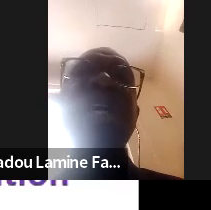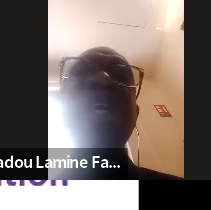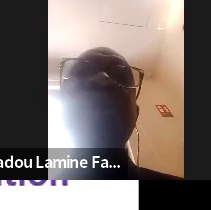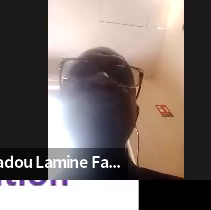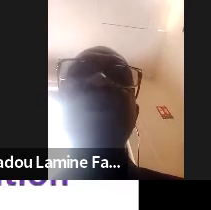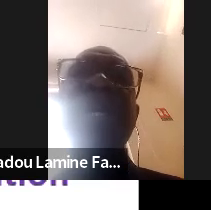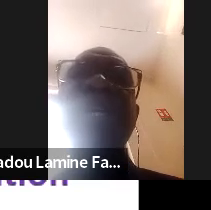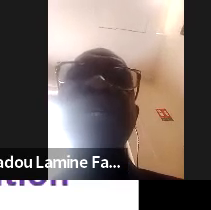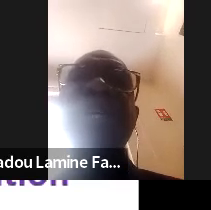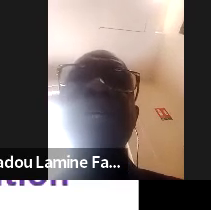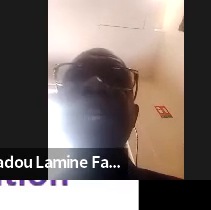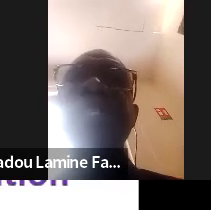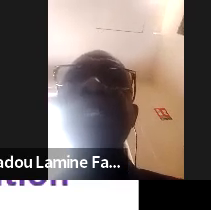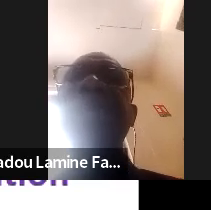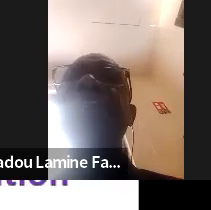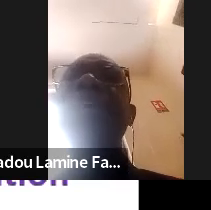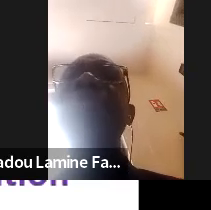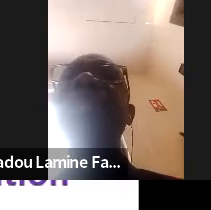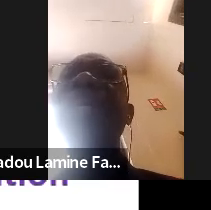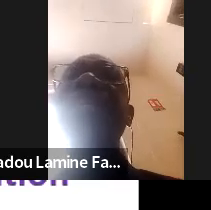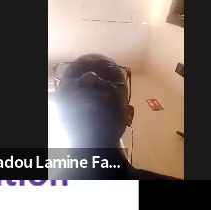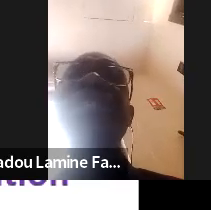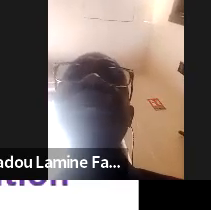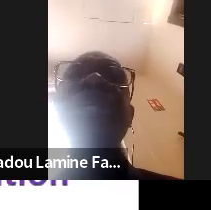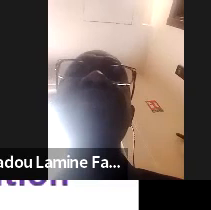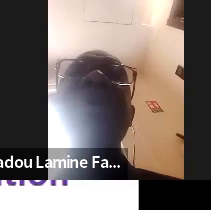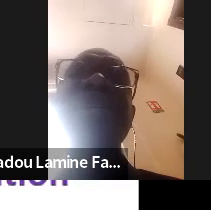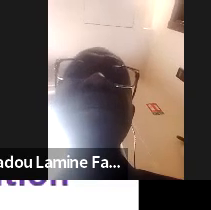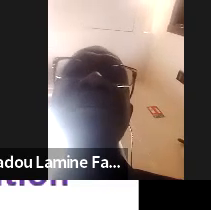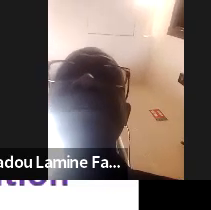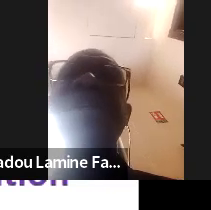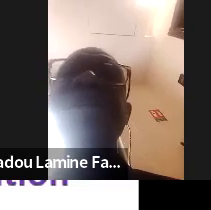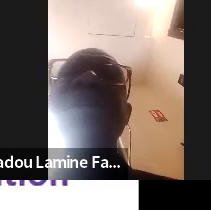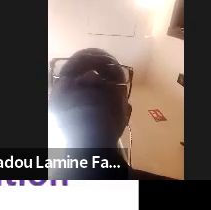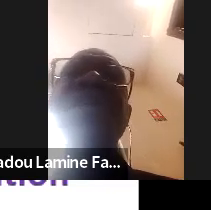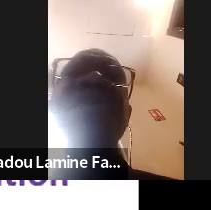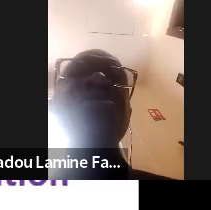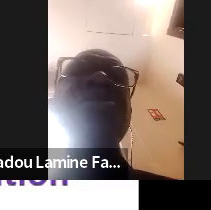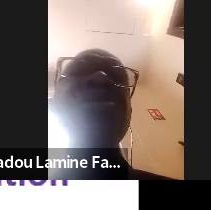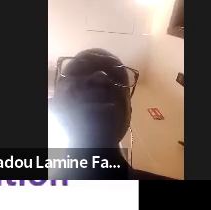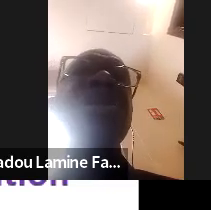un reporting annuel des progrès réalisés par le programme de la carte d'égalité des chances. Je rappelle que